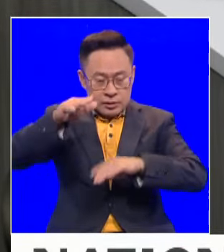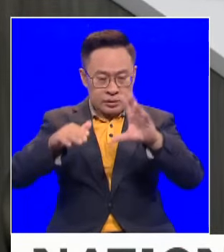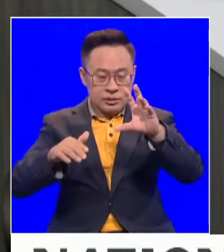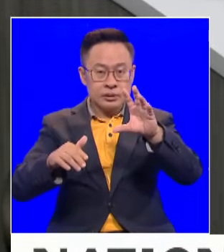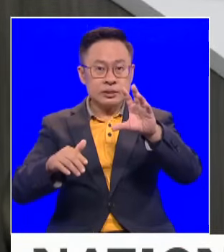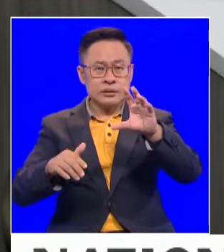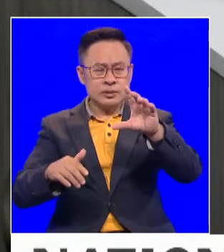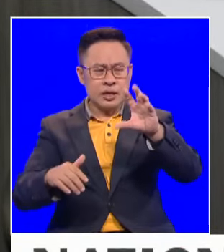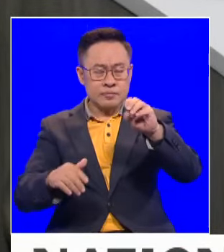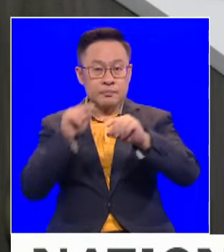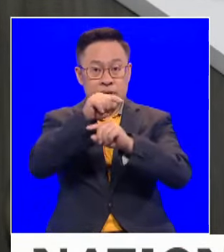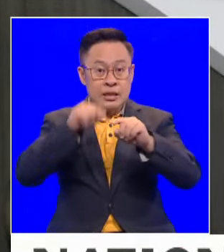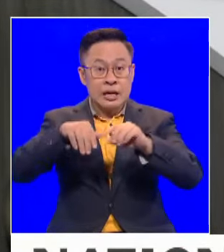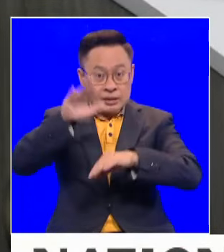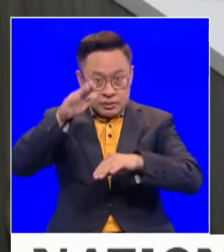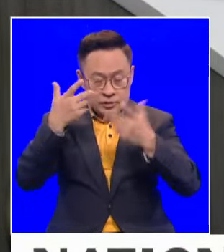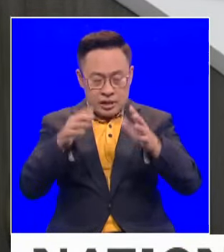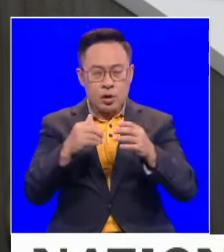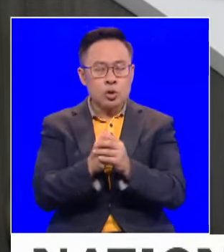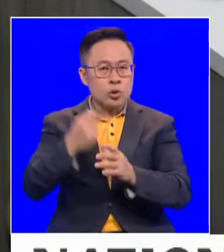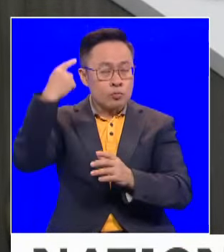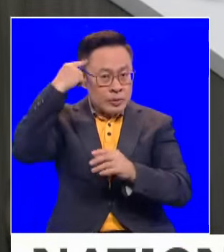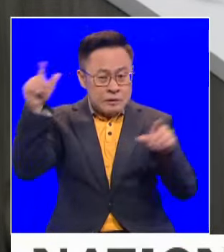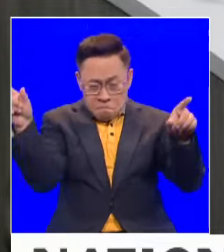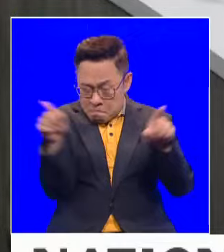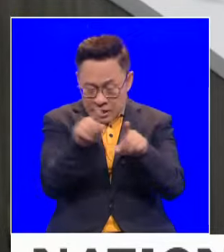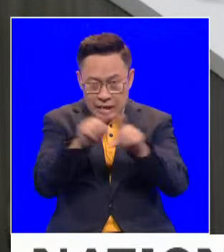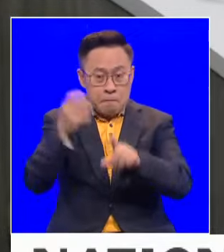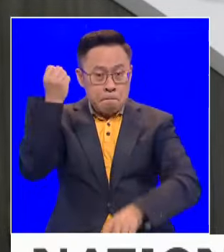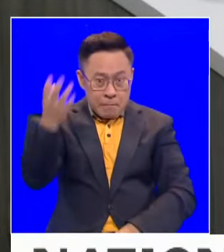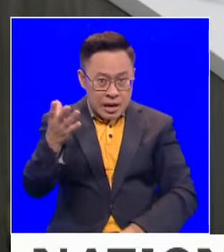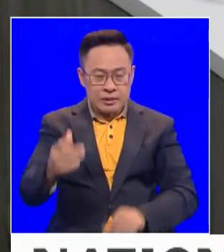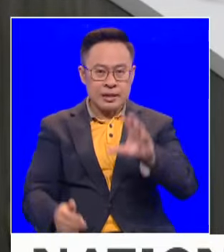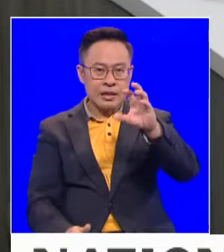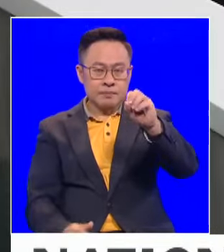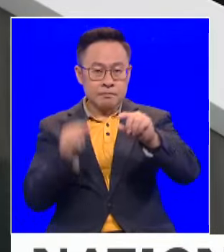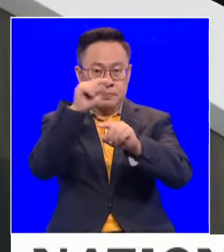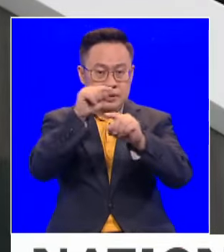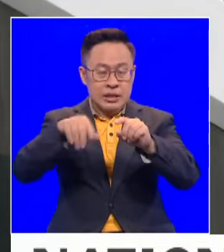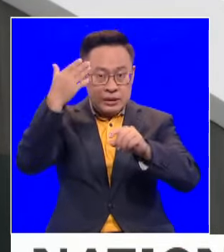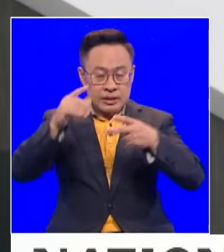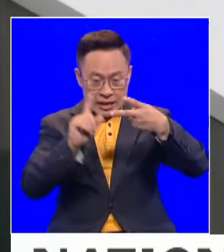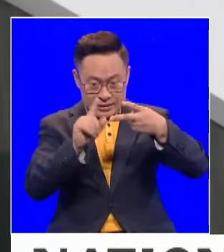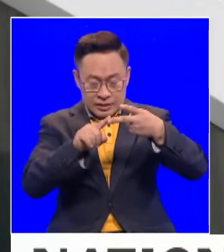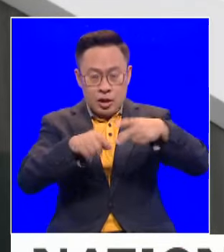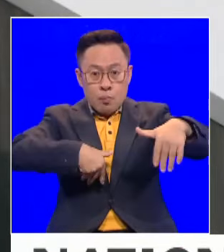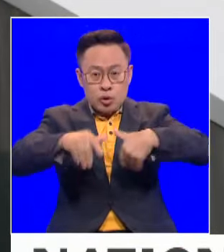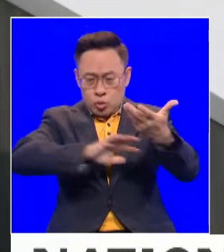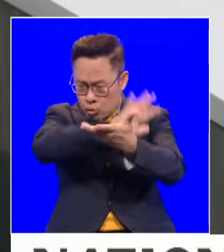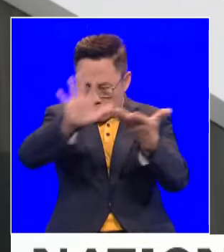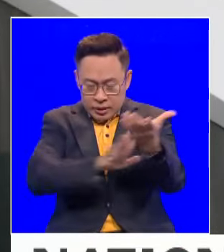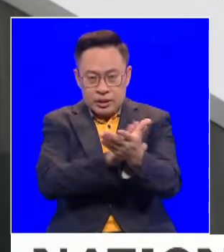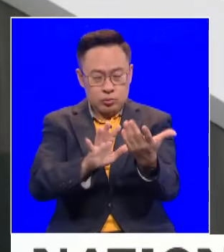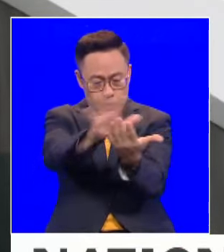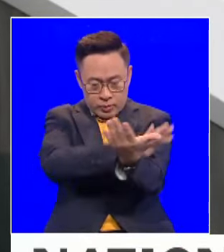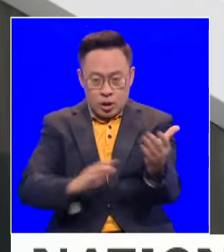12.5ล้านใช่มั้ยก็ัก 13 14ล้านแบบเนี้ยไม่อย่างงั้นฮะจะไม่ผ่านมันก็คือเป็นดับเบิลก็คือ2ชั้นเข้าไป